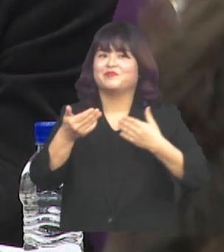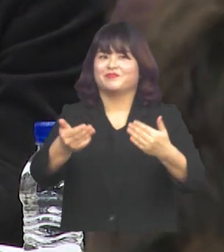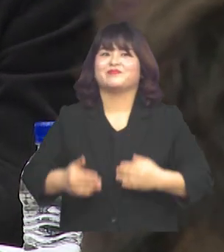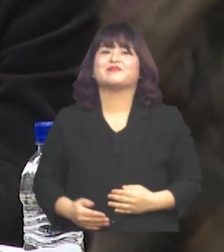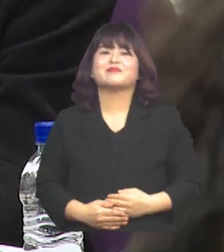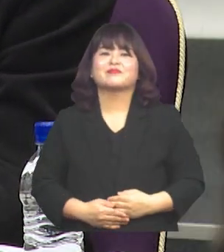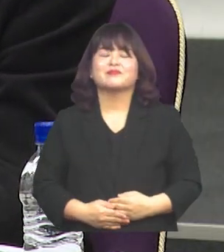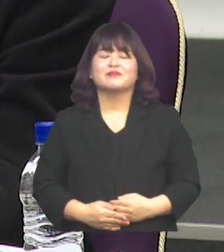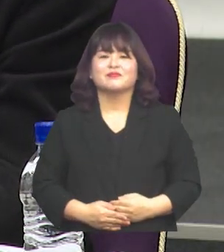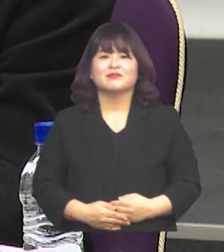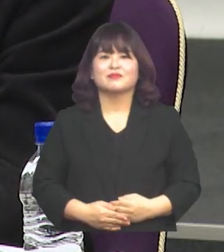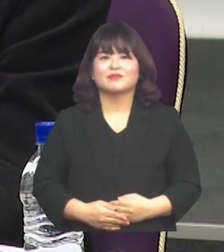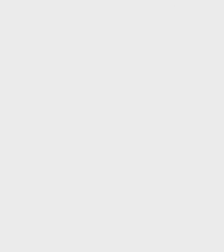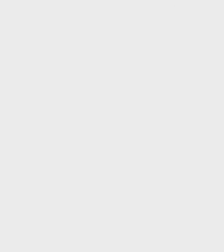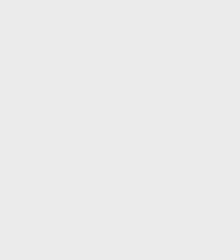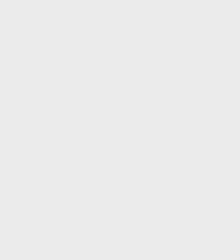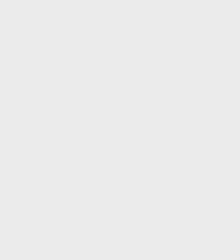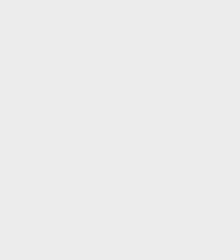승인했습니다.